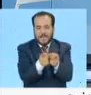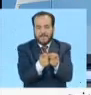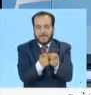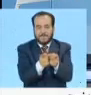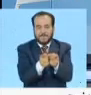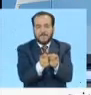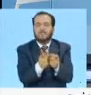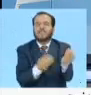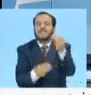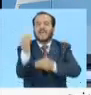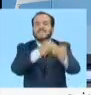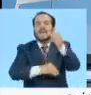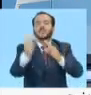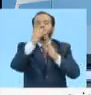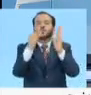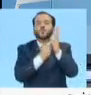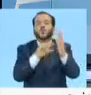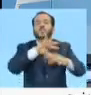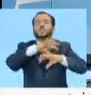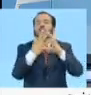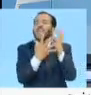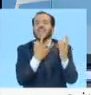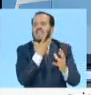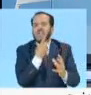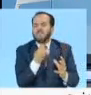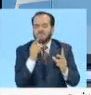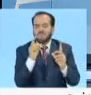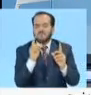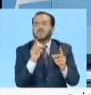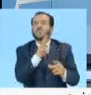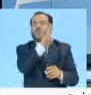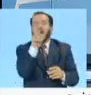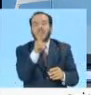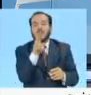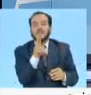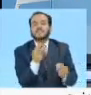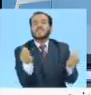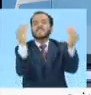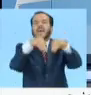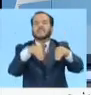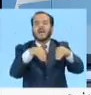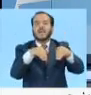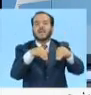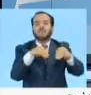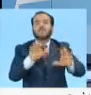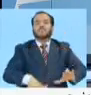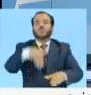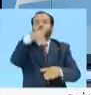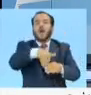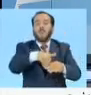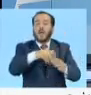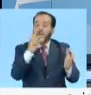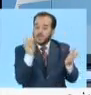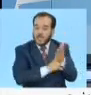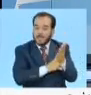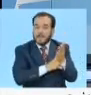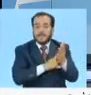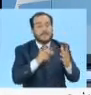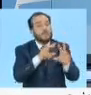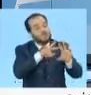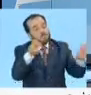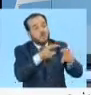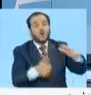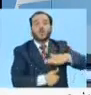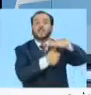باختصار. التعديلات الدستورية شكلية، ما معنى أن تمنحي مزيدا من الصلاحيات للبرلمان إن لم يكن باستطاعته